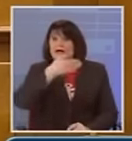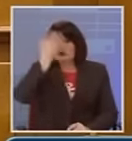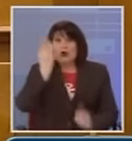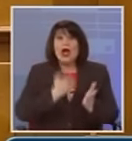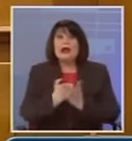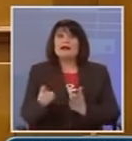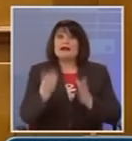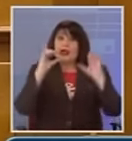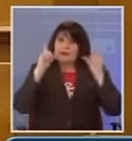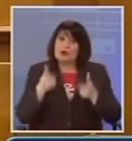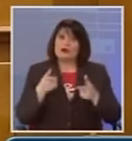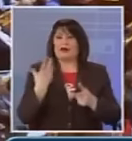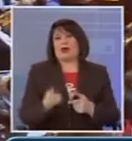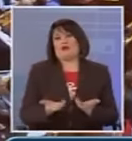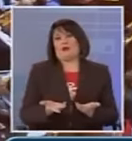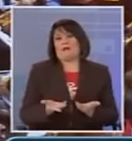Νέας Δημοκρατίας.